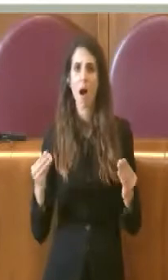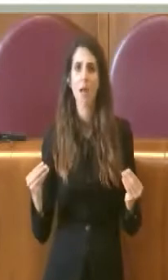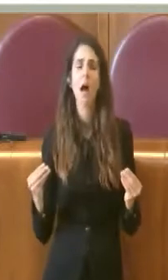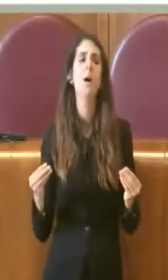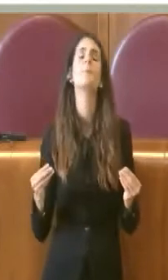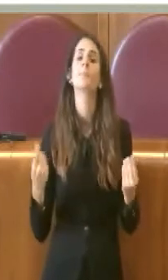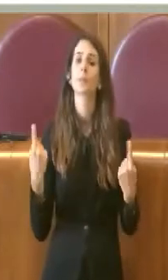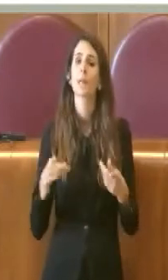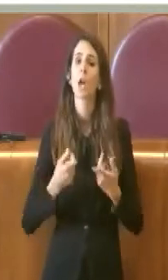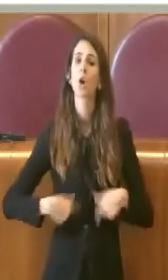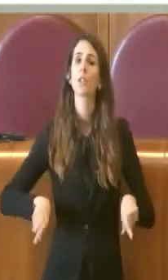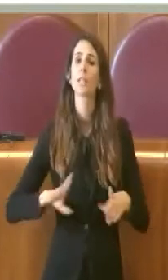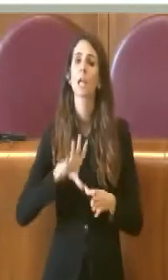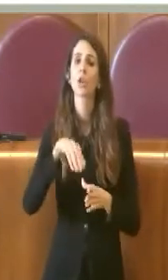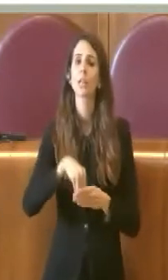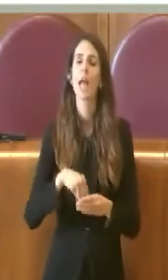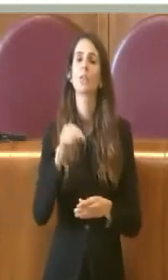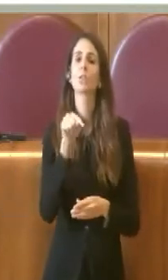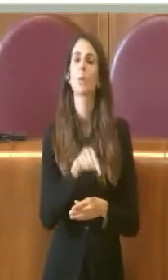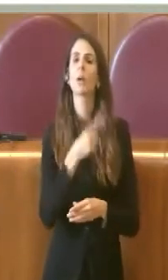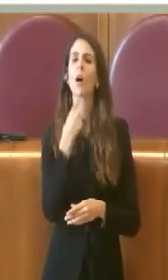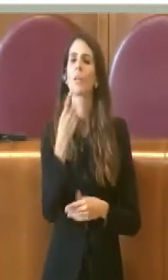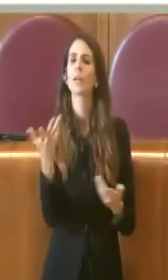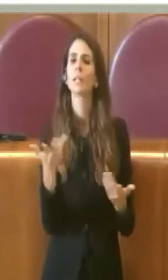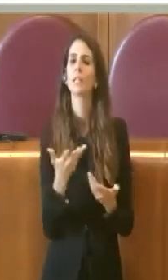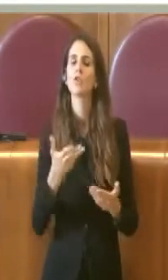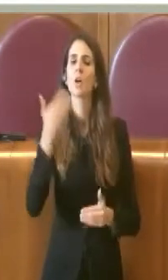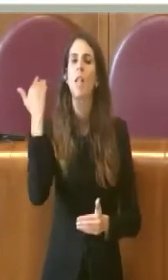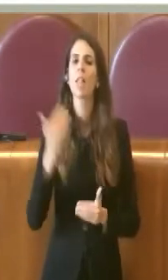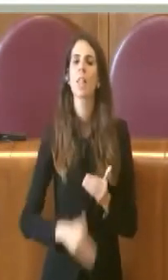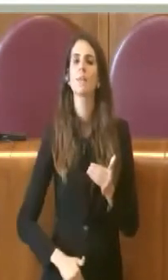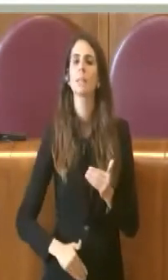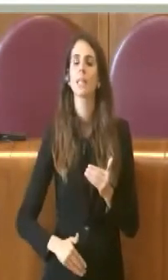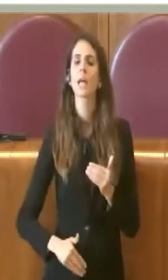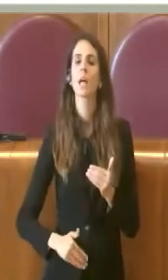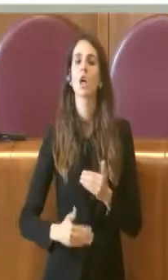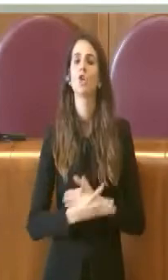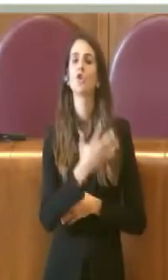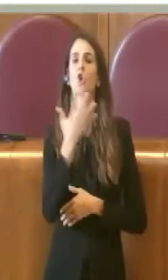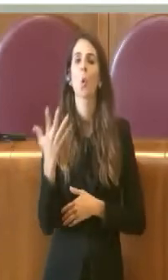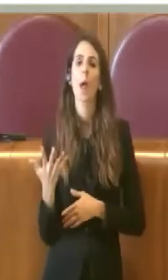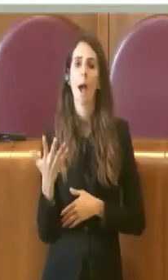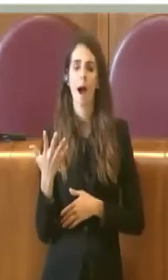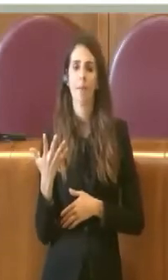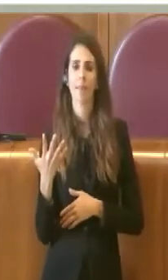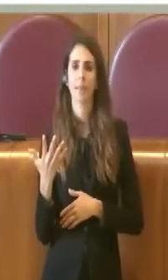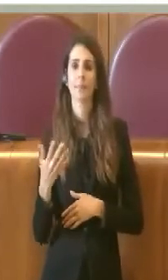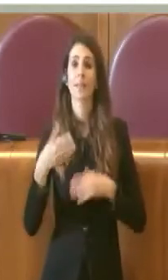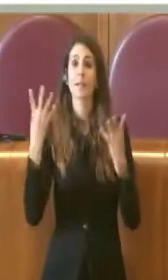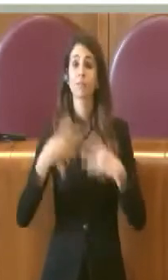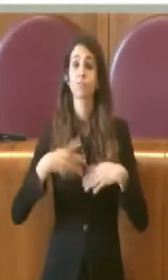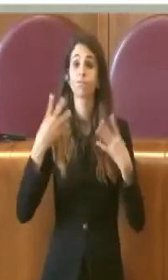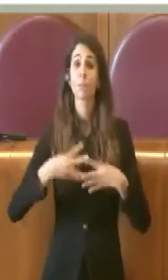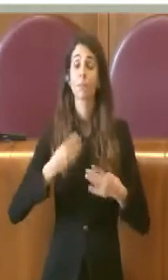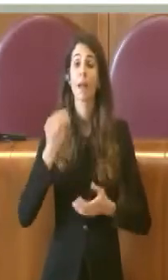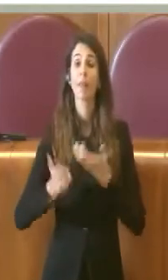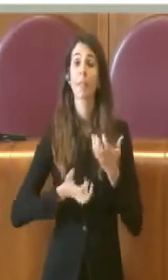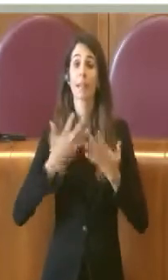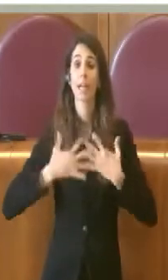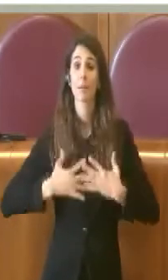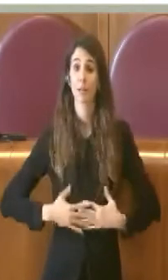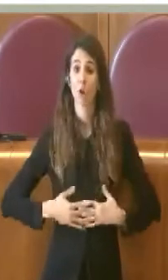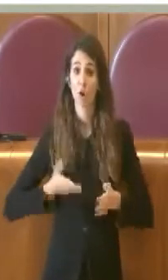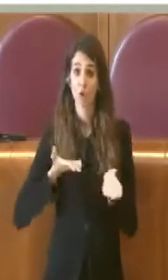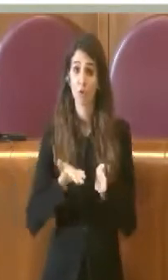in questo consiglio è indicato entro 5 anni implementazione degli impianti crematori.